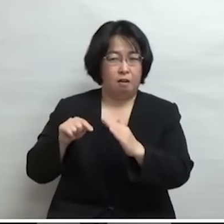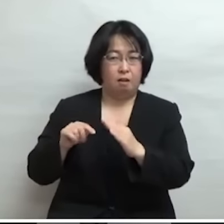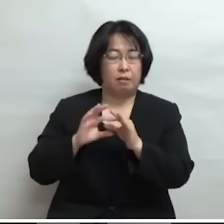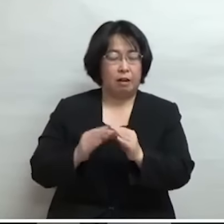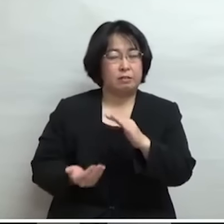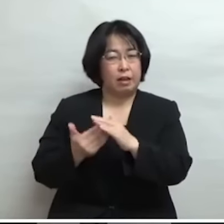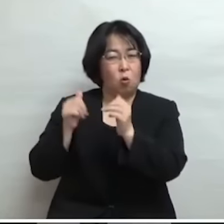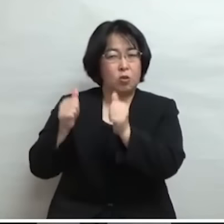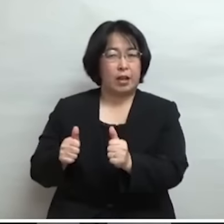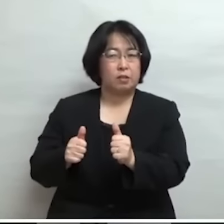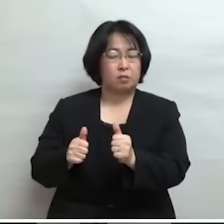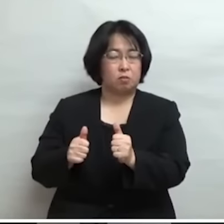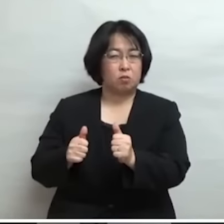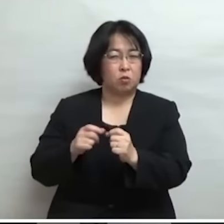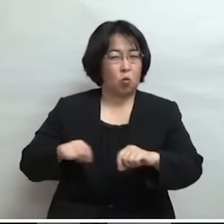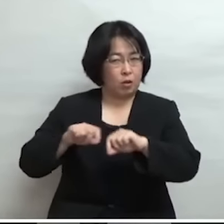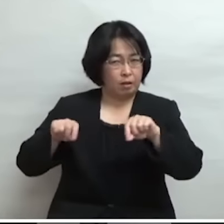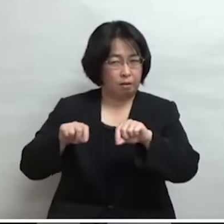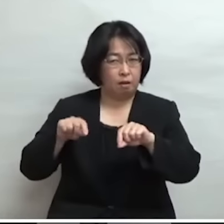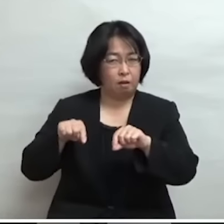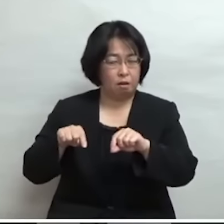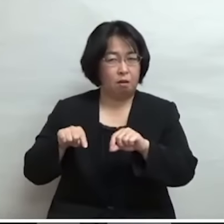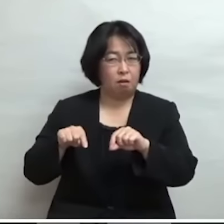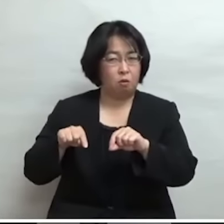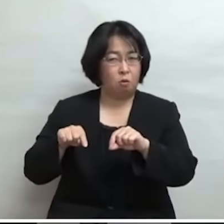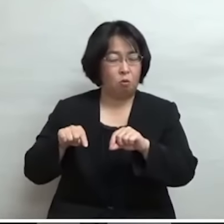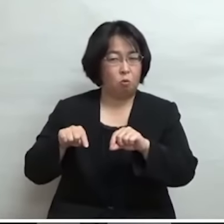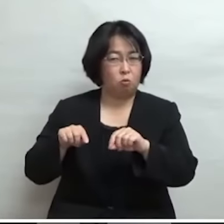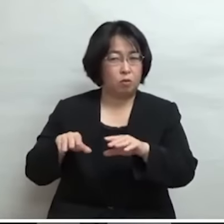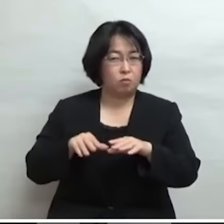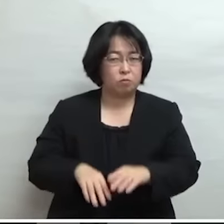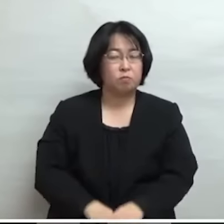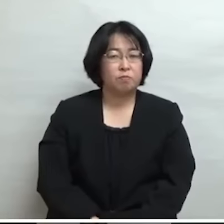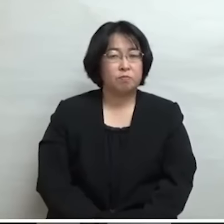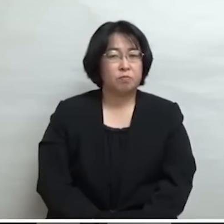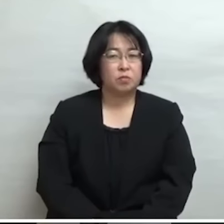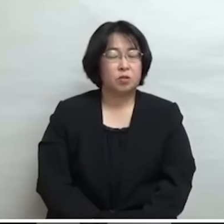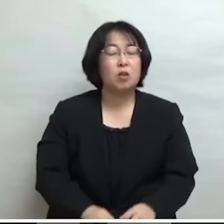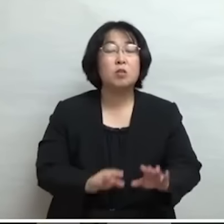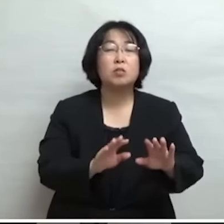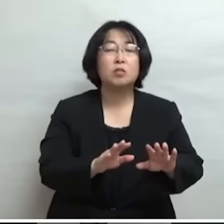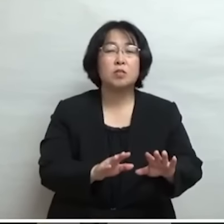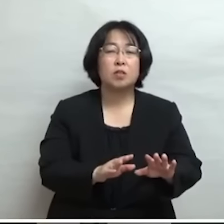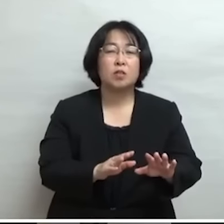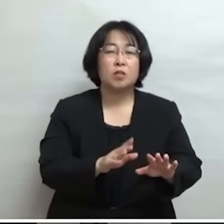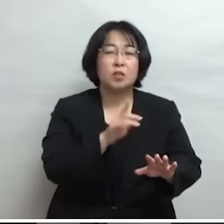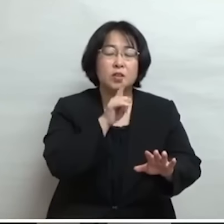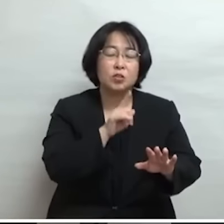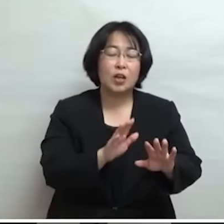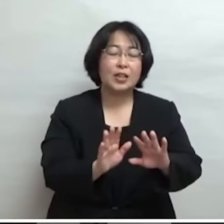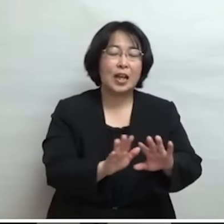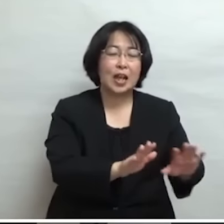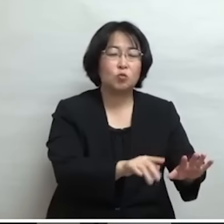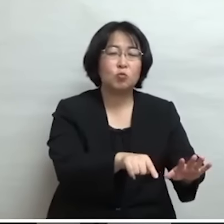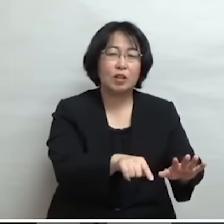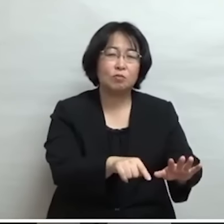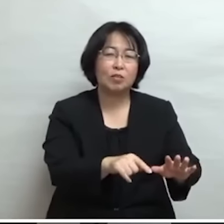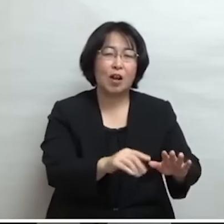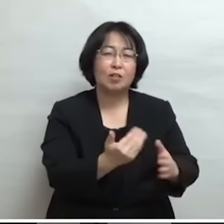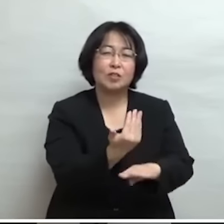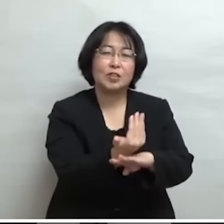り、なんか、議論の中で、まあ、静かに佇んでるから、そのままでいいじゃないかって言うんですけど、静かに佇んでい